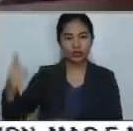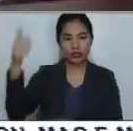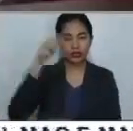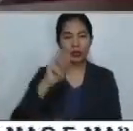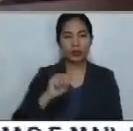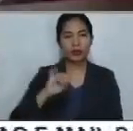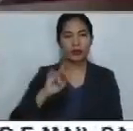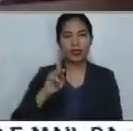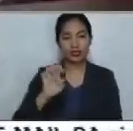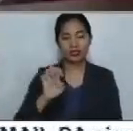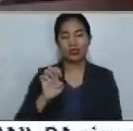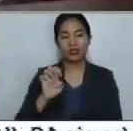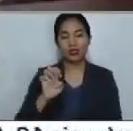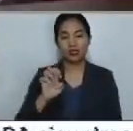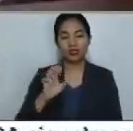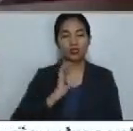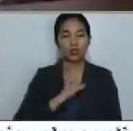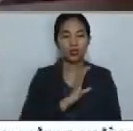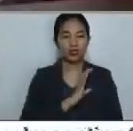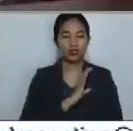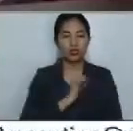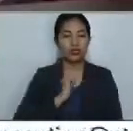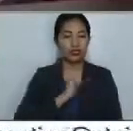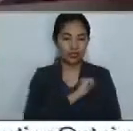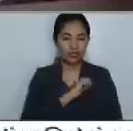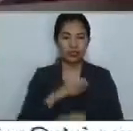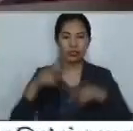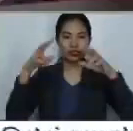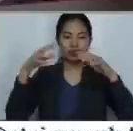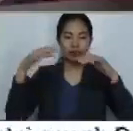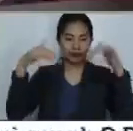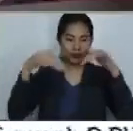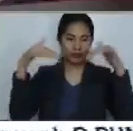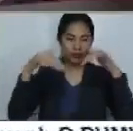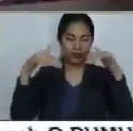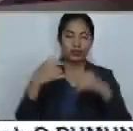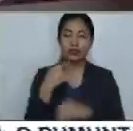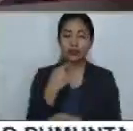mask sa halagang 2 pesos at 35 centavos. We'll be right back.